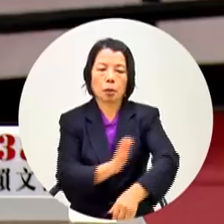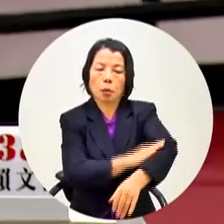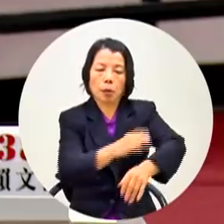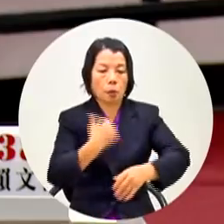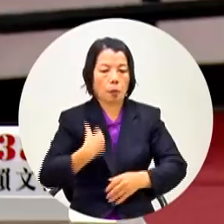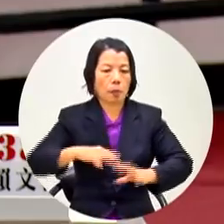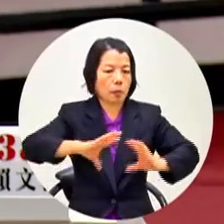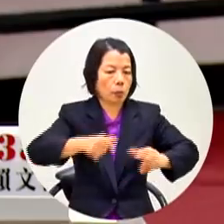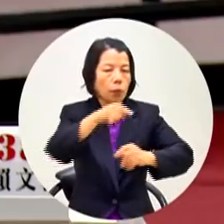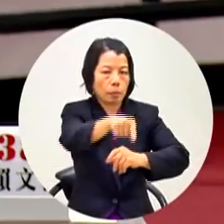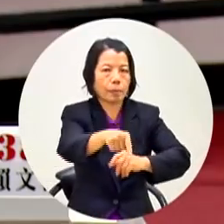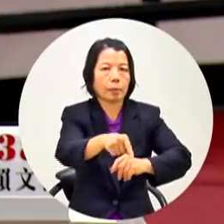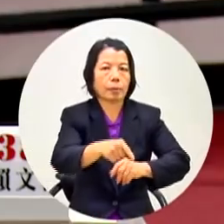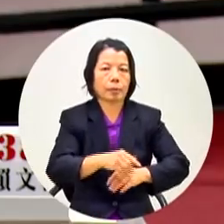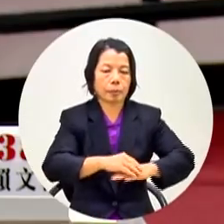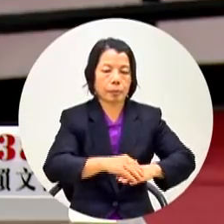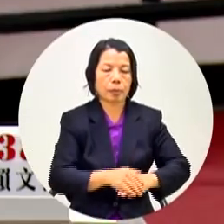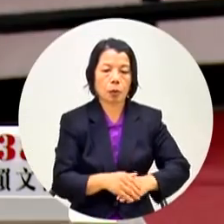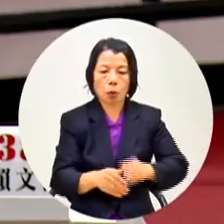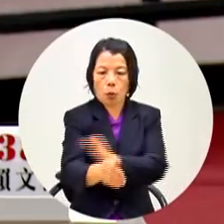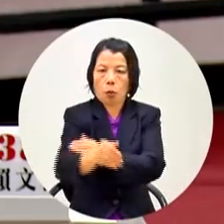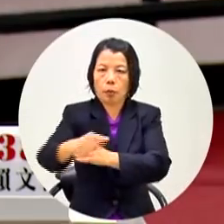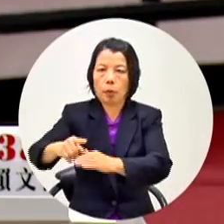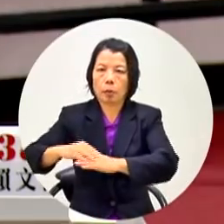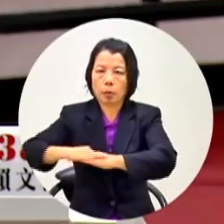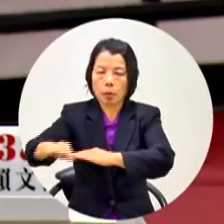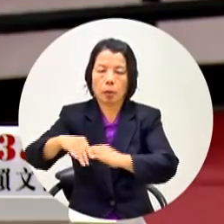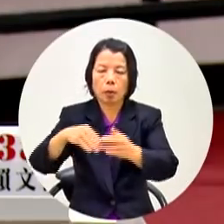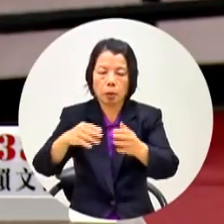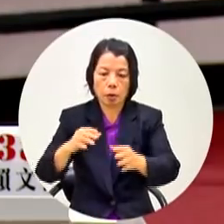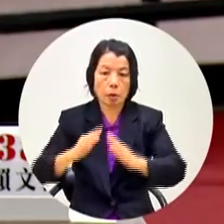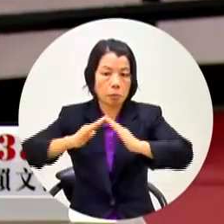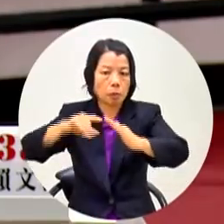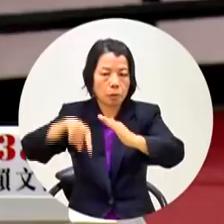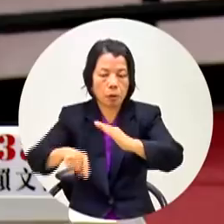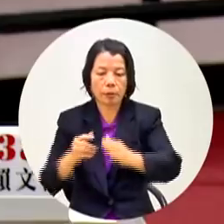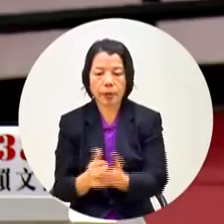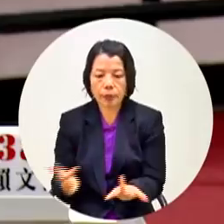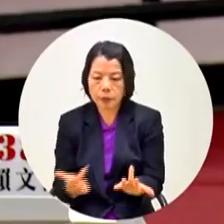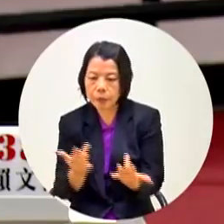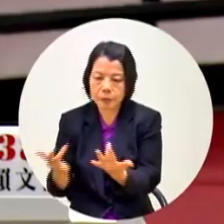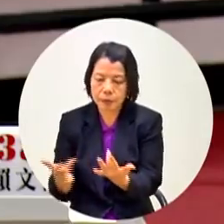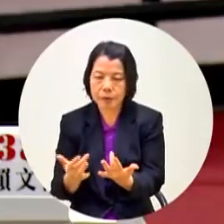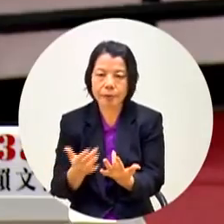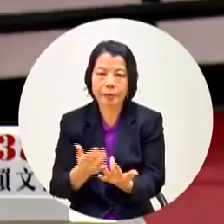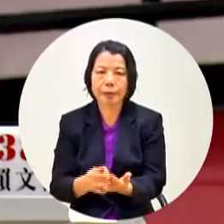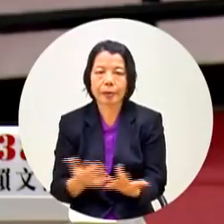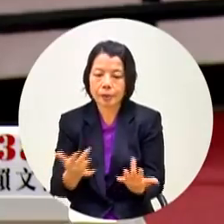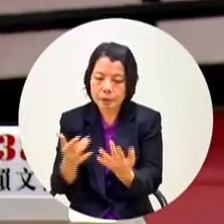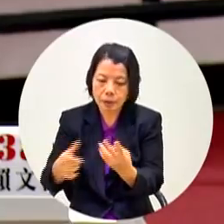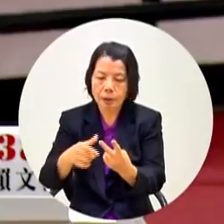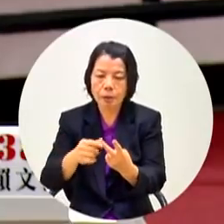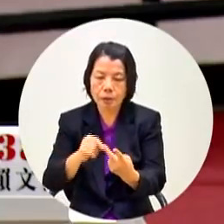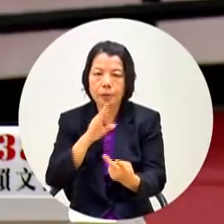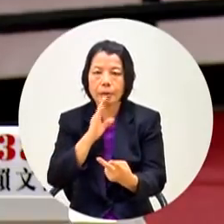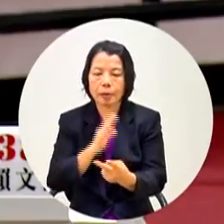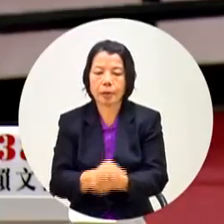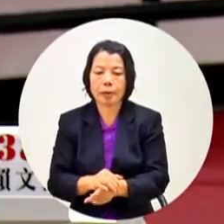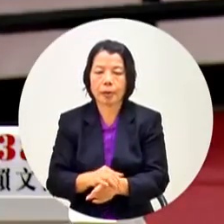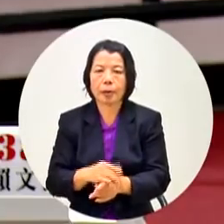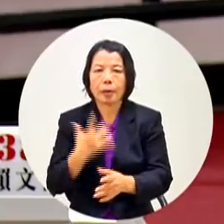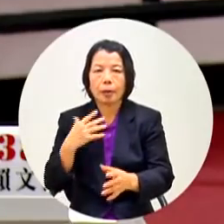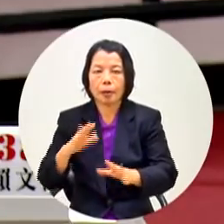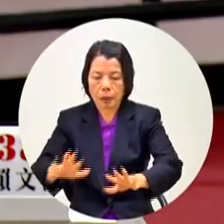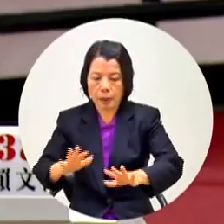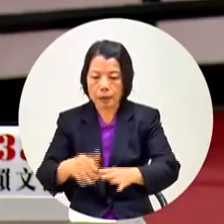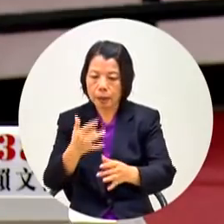望城市能够有轻轨，然后有草皮，增加城市现在透水性，然后减热，减低城市的热岛效应